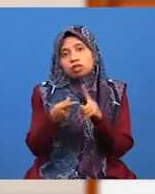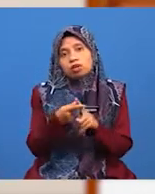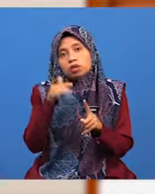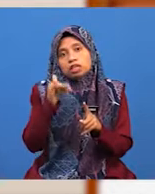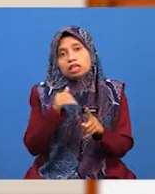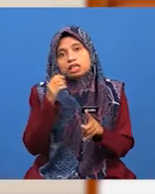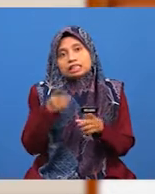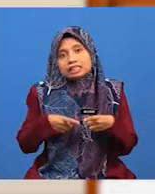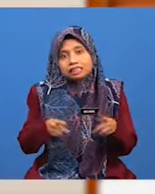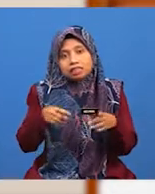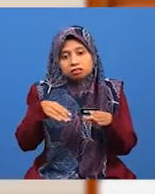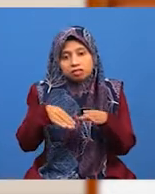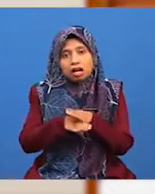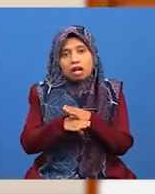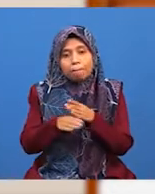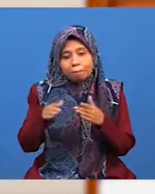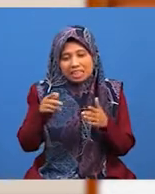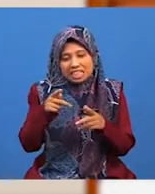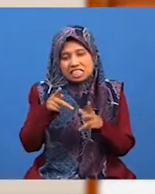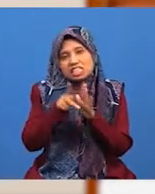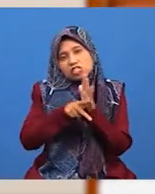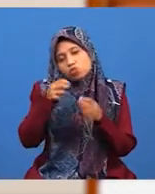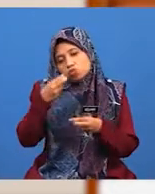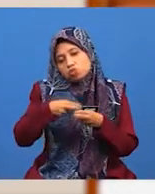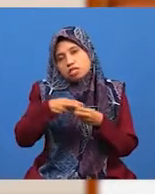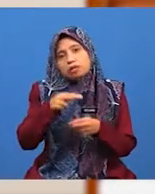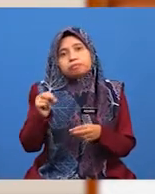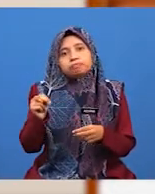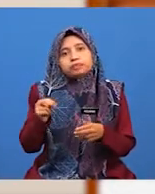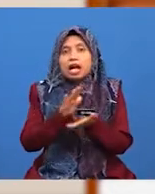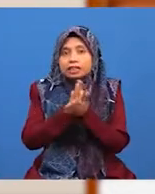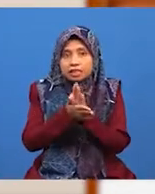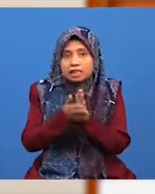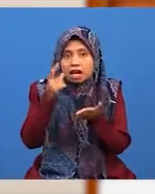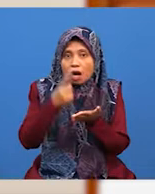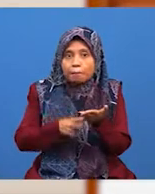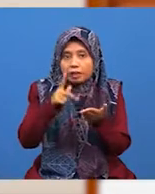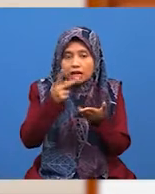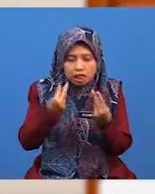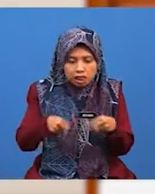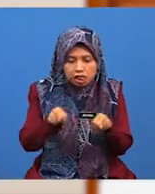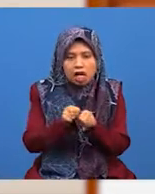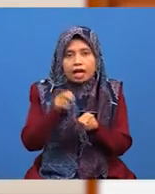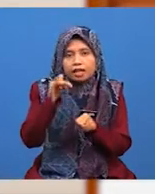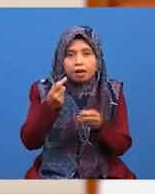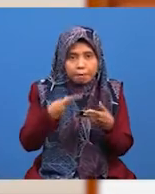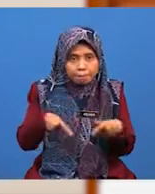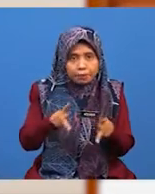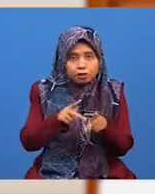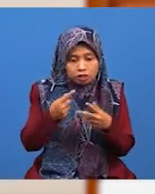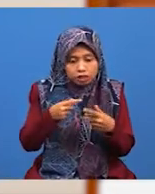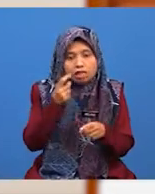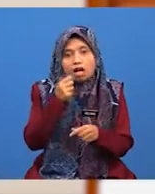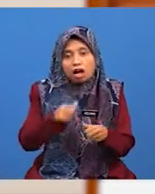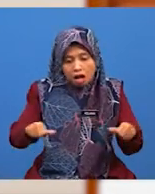yang sedang berada dalam kesusahan. Jadi, apakah nilai yang perlu diamalkan